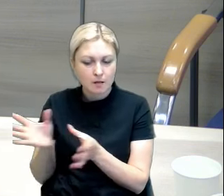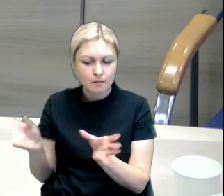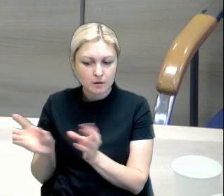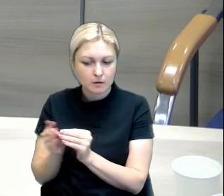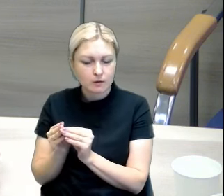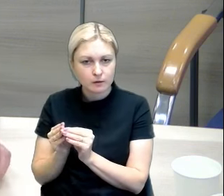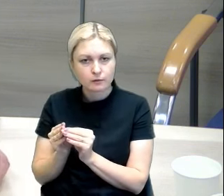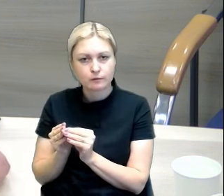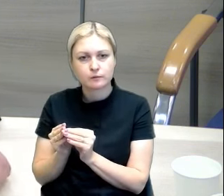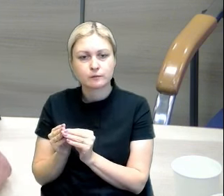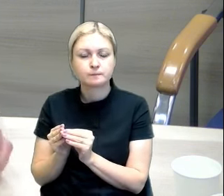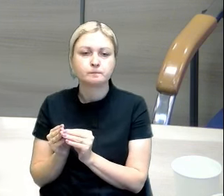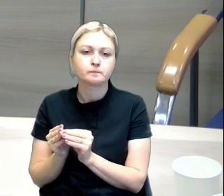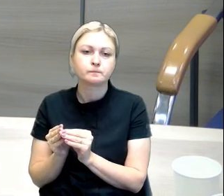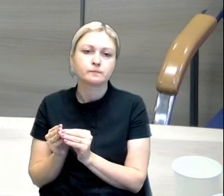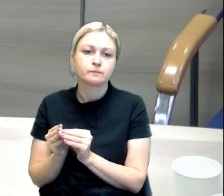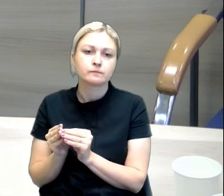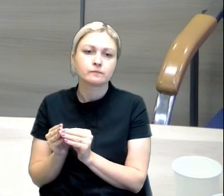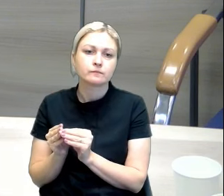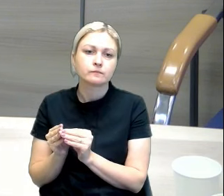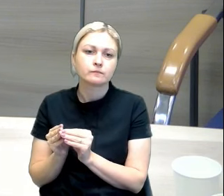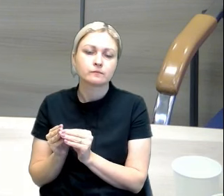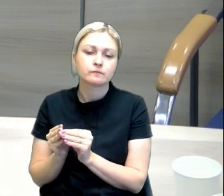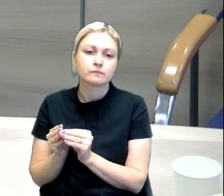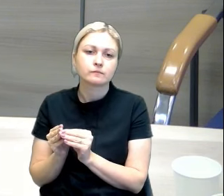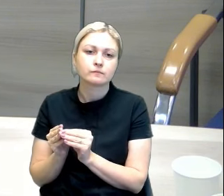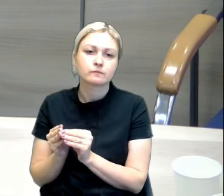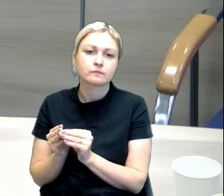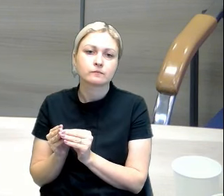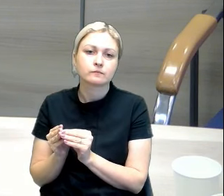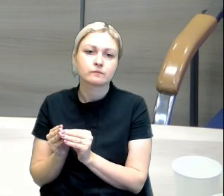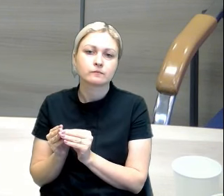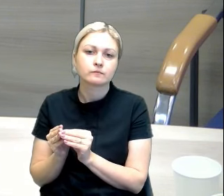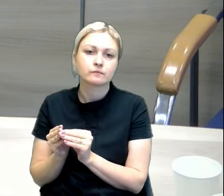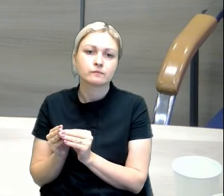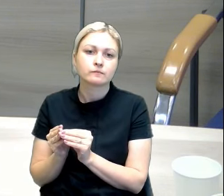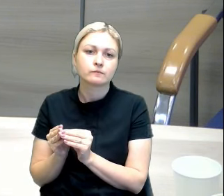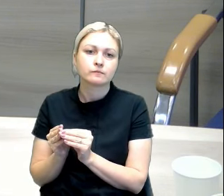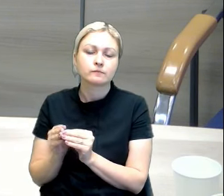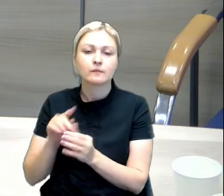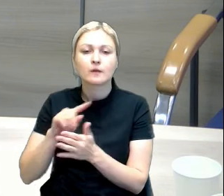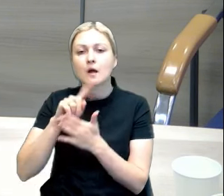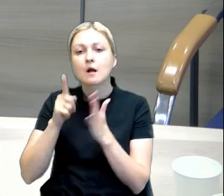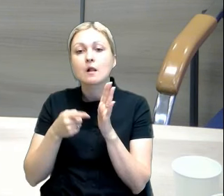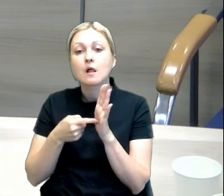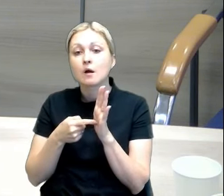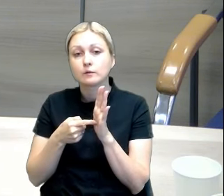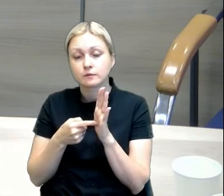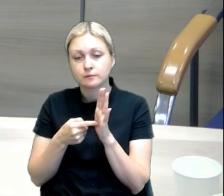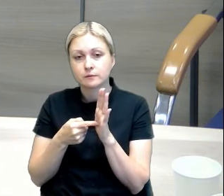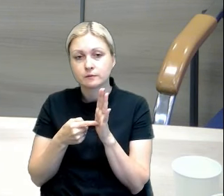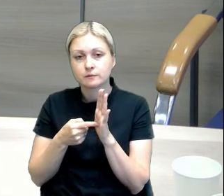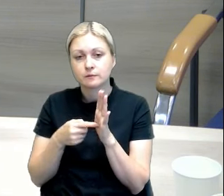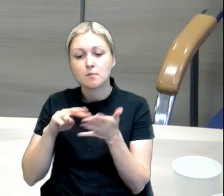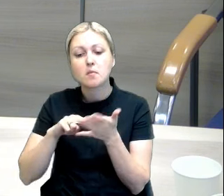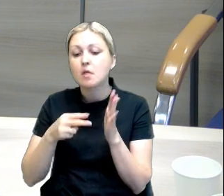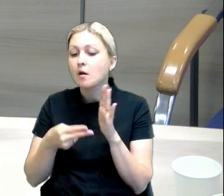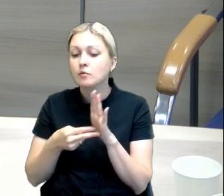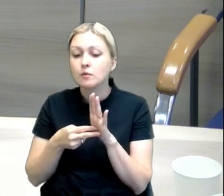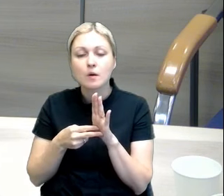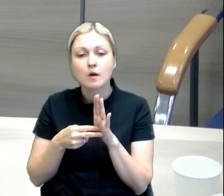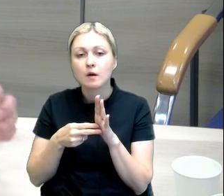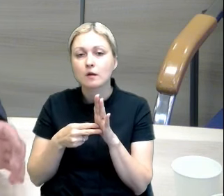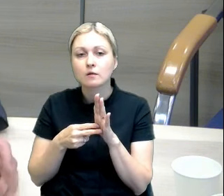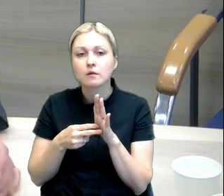programos ir panašiai tai apskritai turbūt e klausimas ko ar ko planuojat imtis ta prasme dėl baltijos